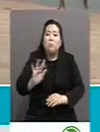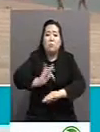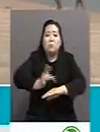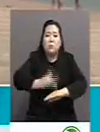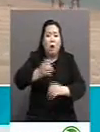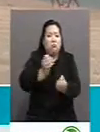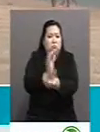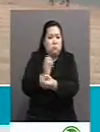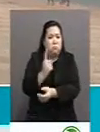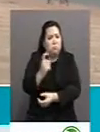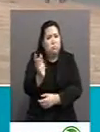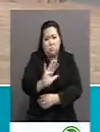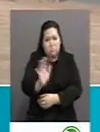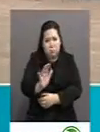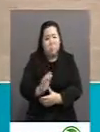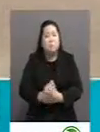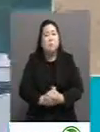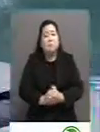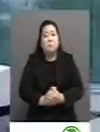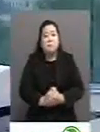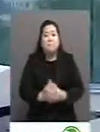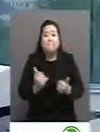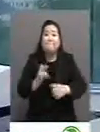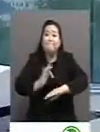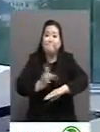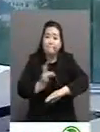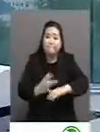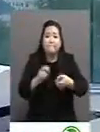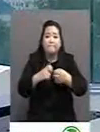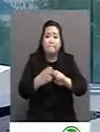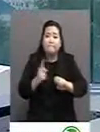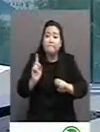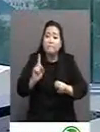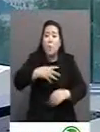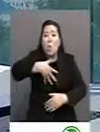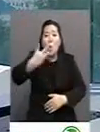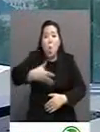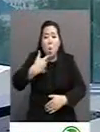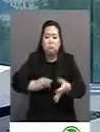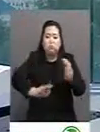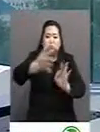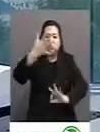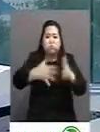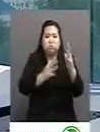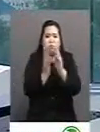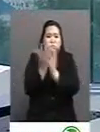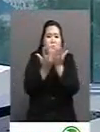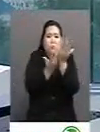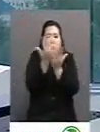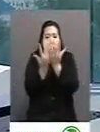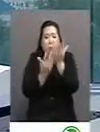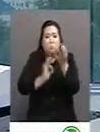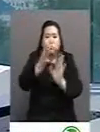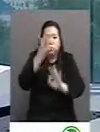และพูดถึงเรื่องของธรรมชาติต้องบอกว่าช่วงประมาณนี้นะคะจะมีเรื่องของปัญหาไฟป่าโดยเฉพาะทางภาคเหนือค่ะที่แม่ฮ่องสอนนะคะก็เ